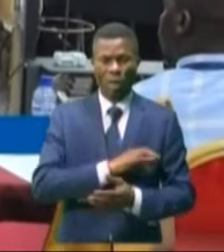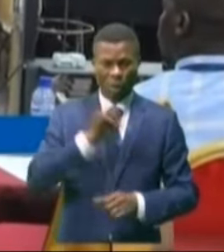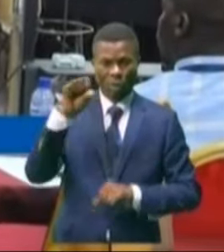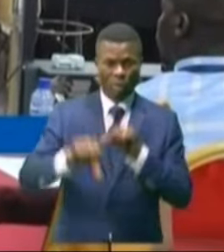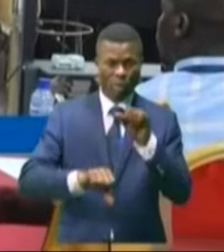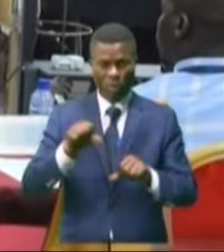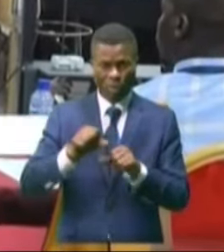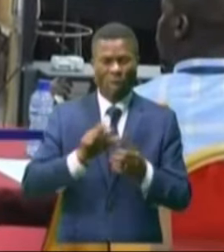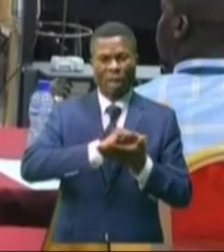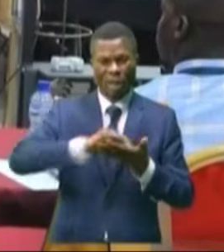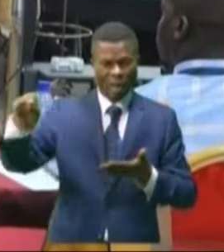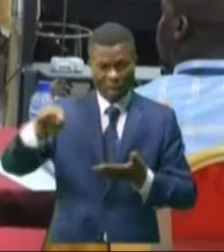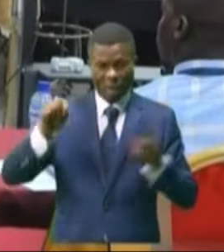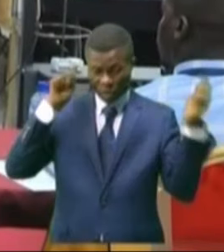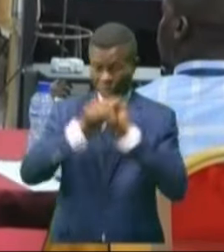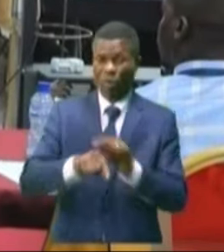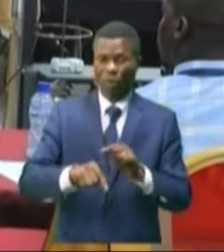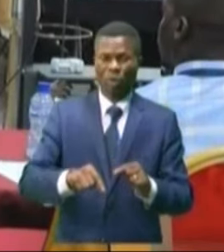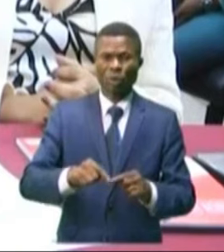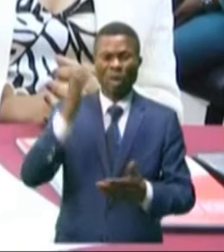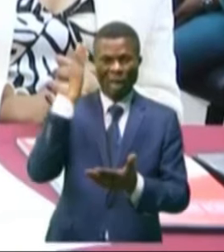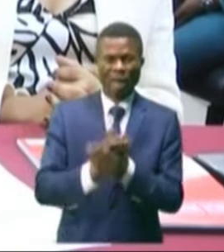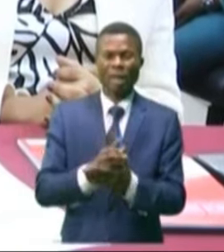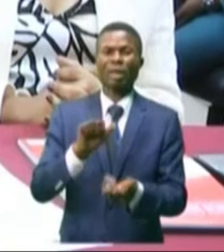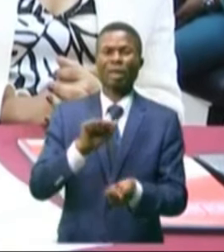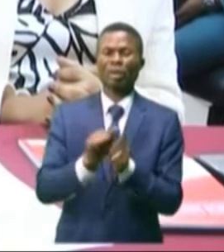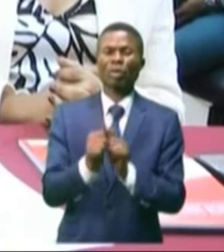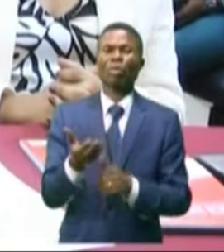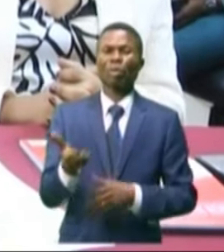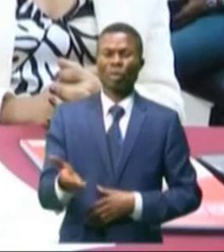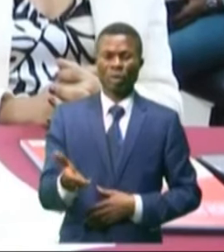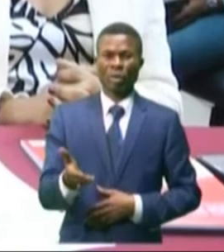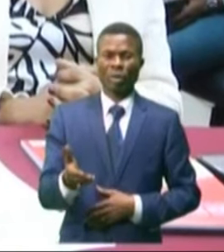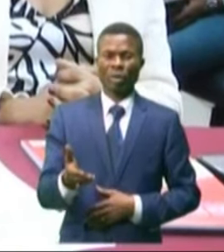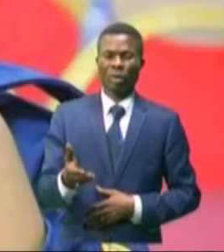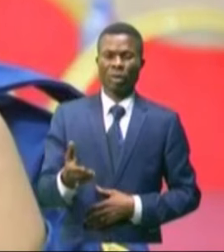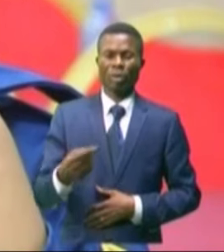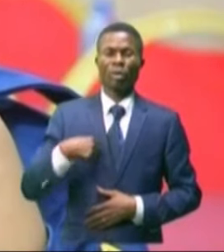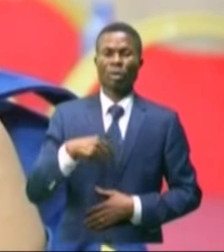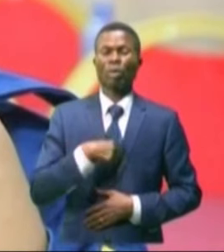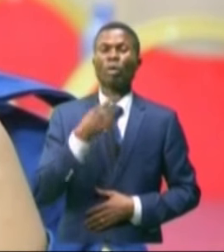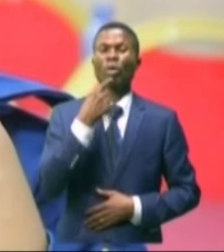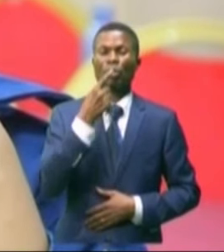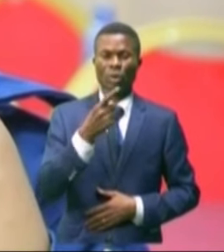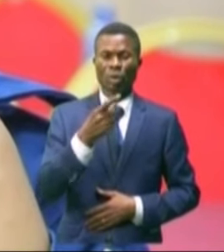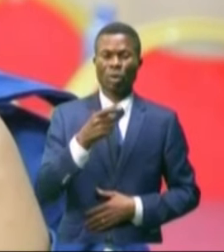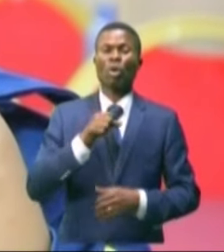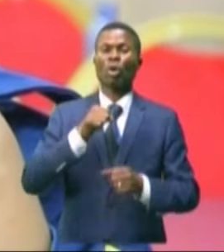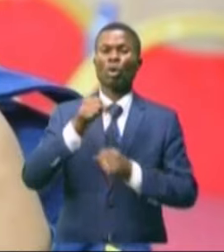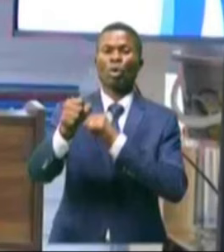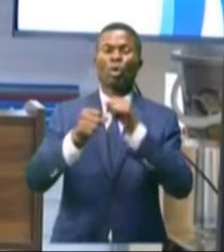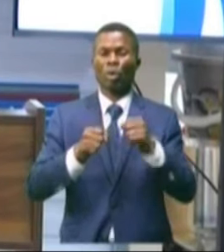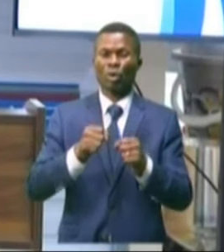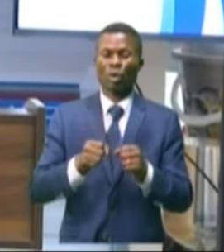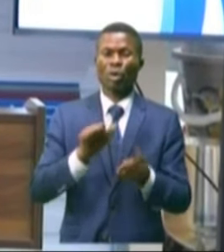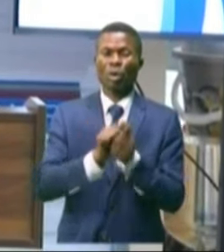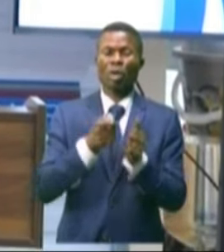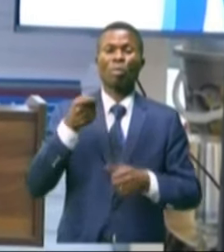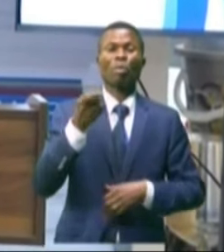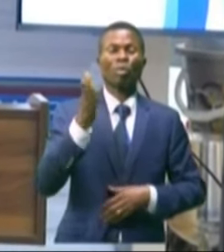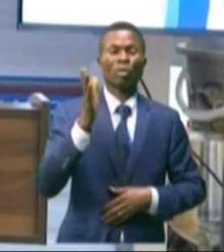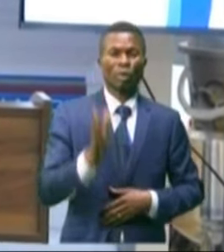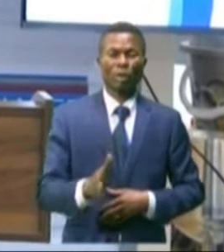traquer jusque dans leur dernier retranchement. Mobilisons-nous. Combattons la criminalité